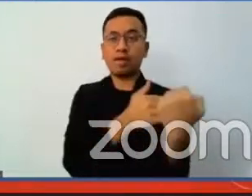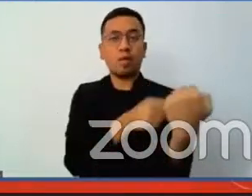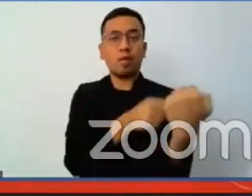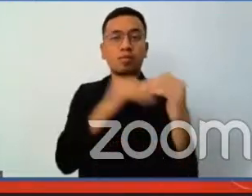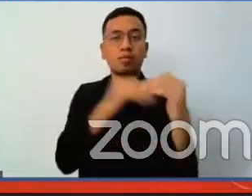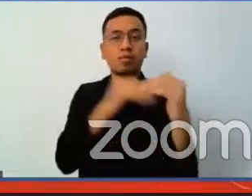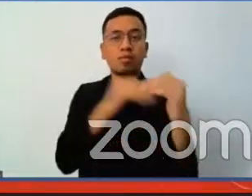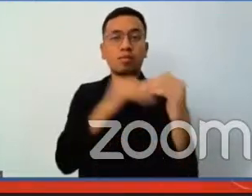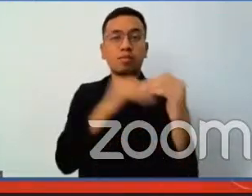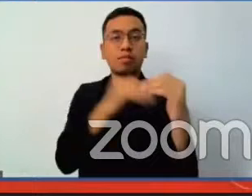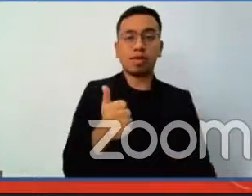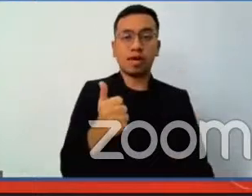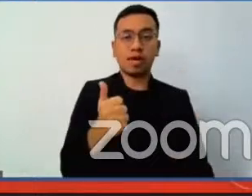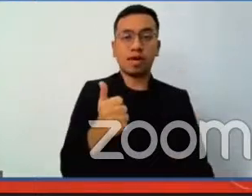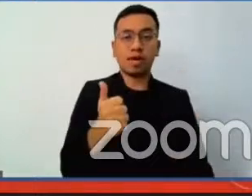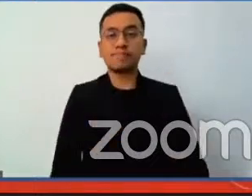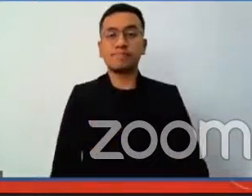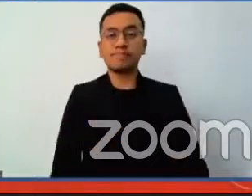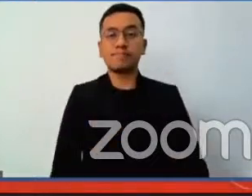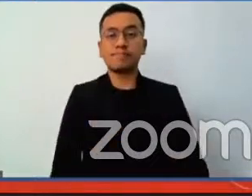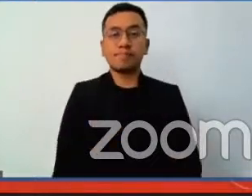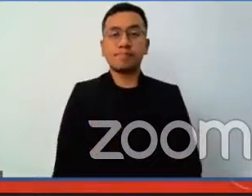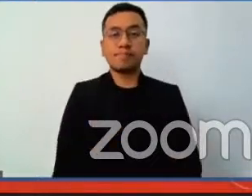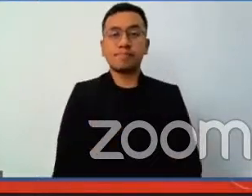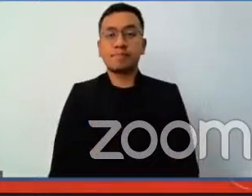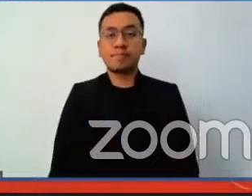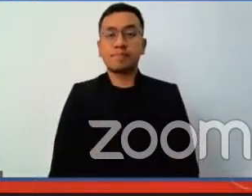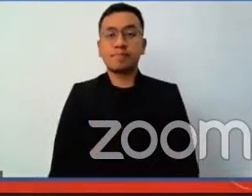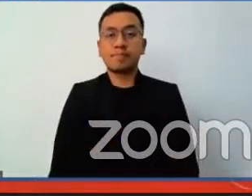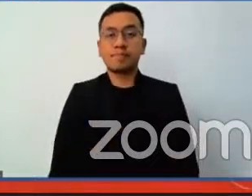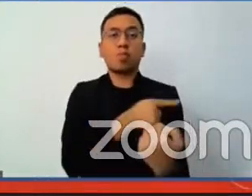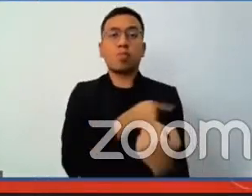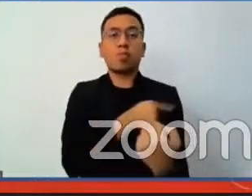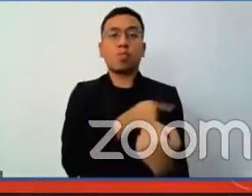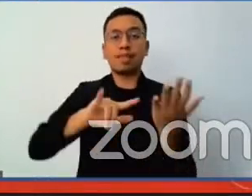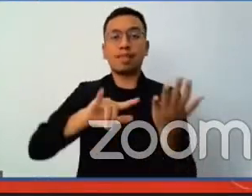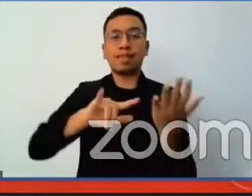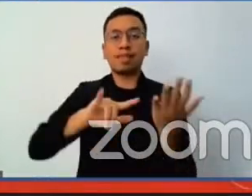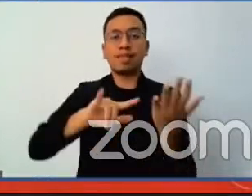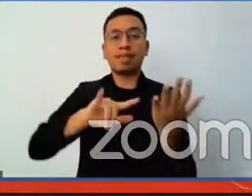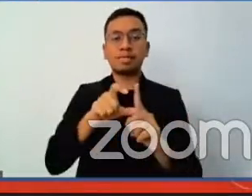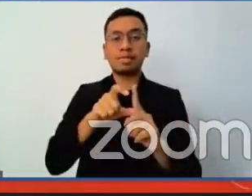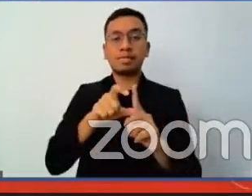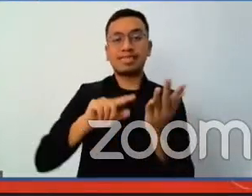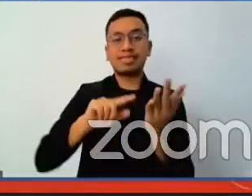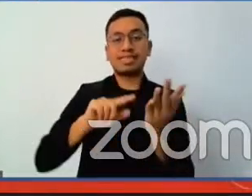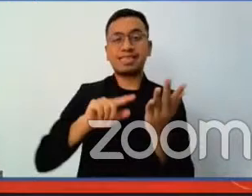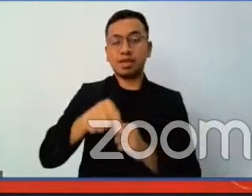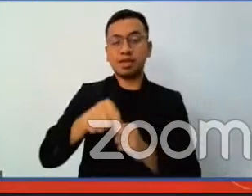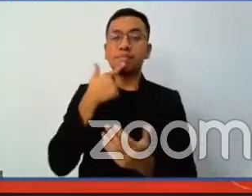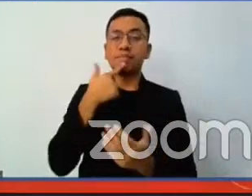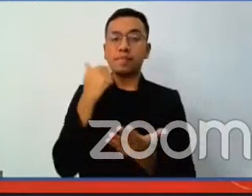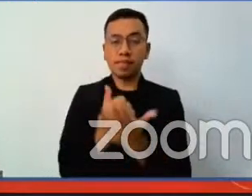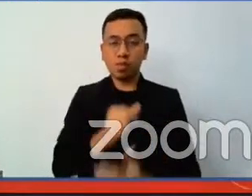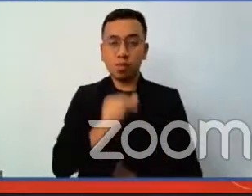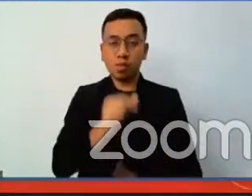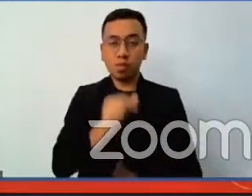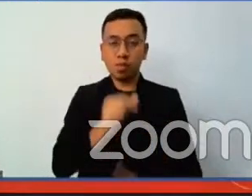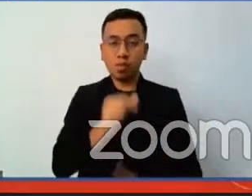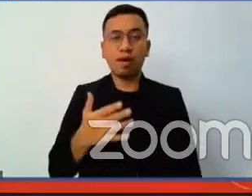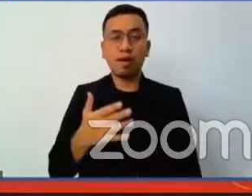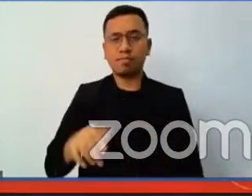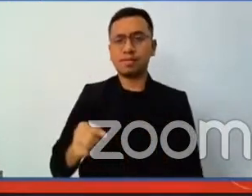Sebagai tingkat paling dasar, kemampuan literasi digital merupakan kemampuan yang paling krusial dalam menghadapi perkembangan teknologi saat